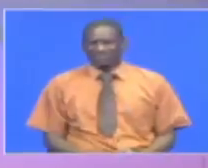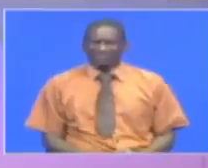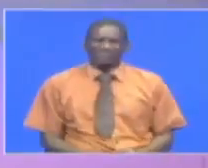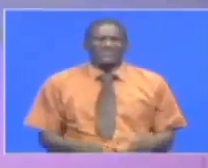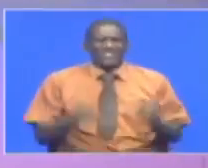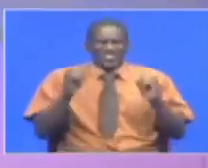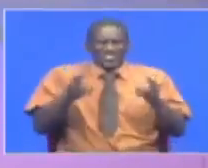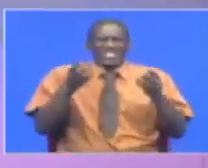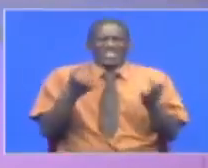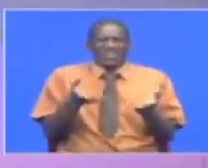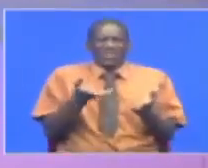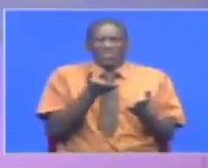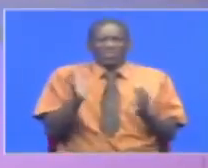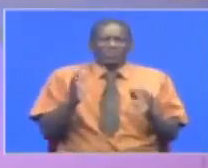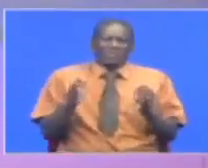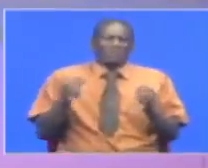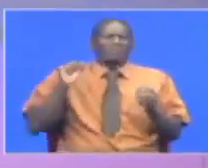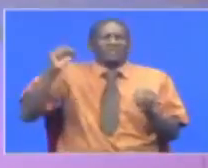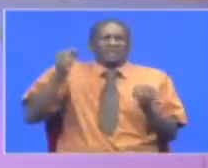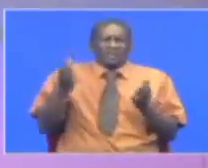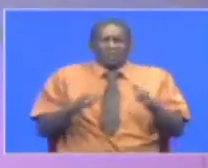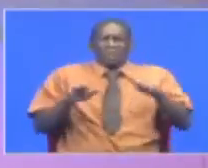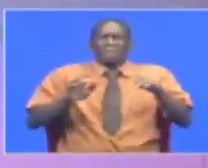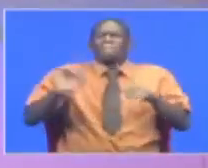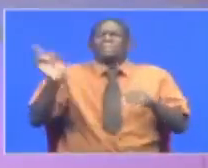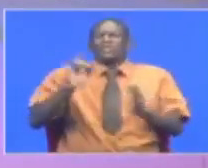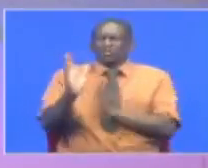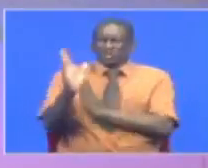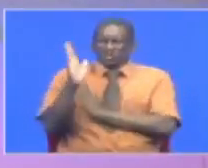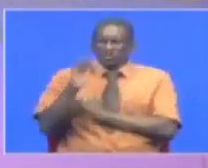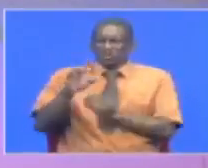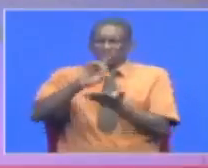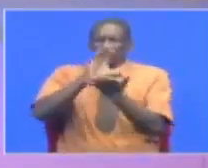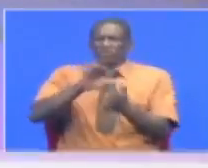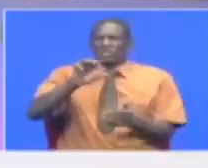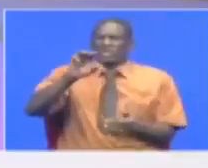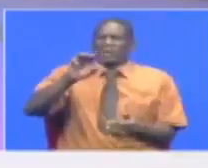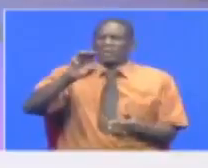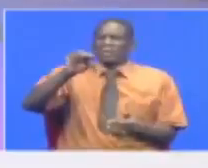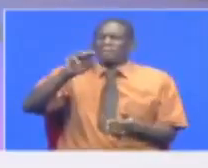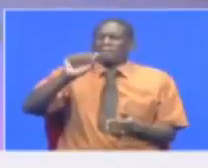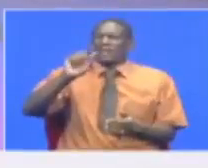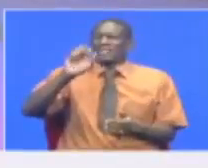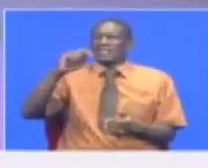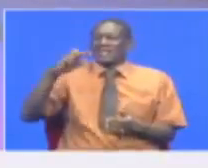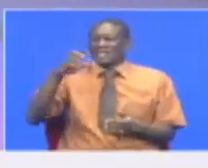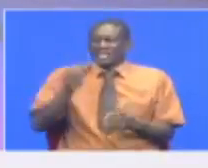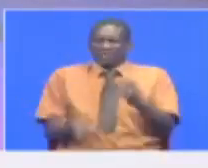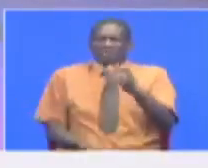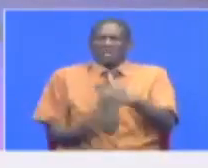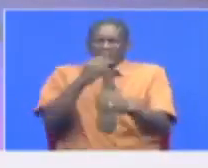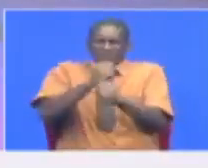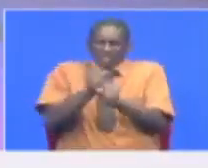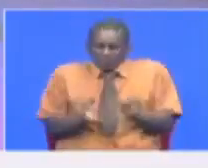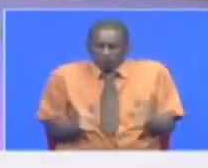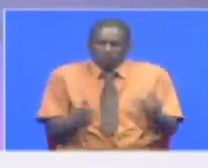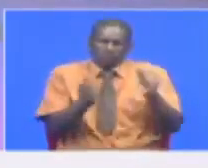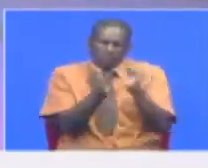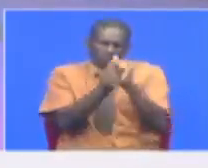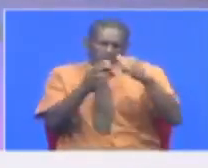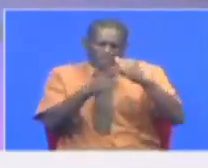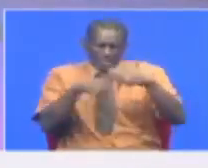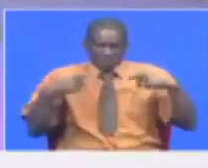Na mtazamaji, ndizo mbwembwe za siasa. Waziri wa usalama wa taifa Daktari Fred Matiang'i amezindua jopo kazi la maafisa